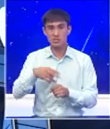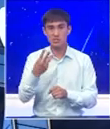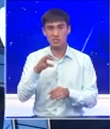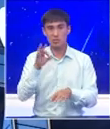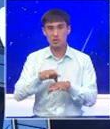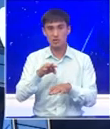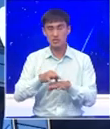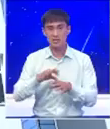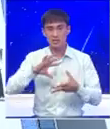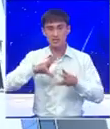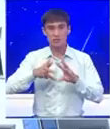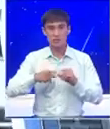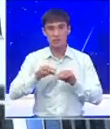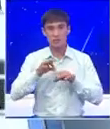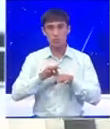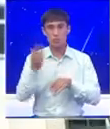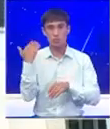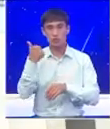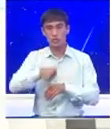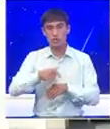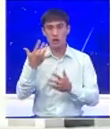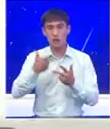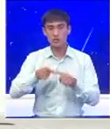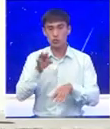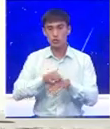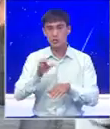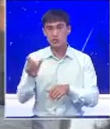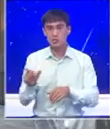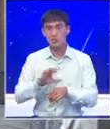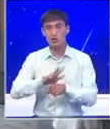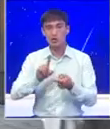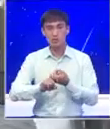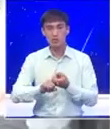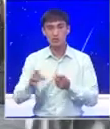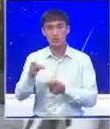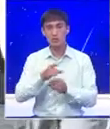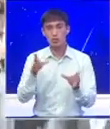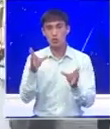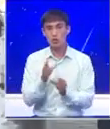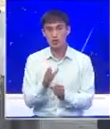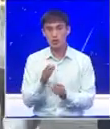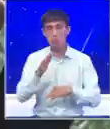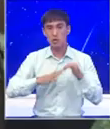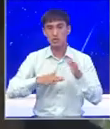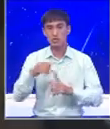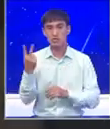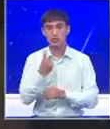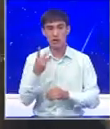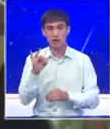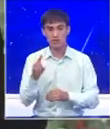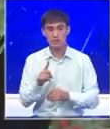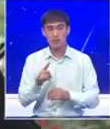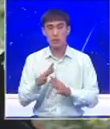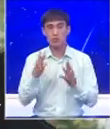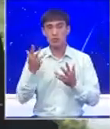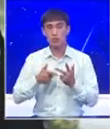53 заболевших. В целом, за прошедшую неделю количество людей, зараженных коронавирусом, в регионе уменьшилось практически вдвое.